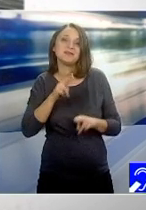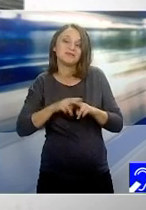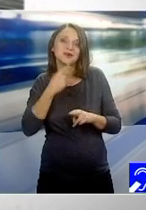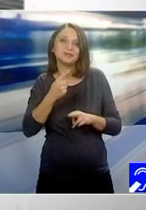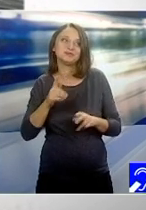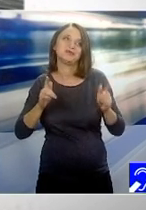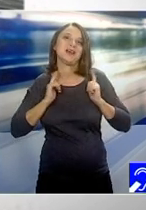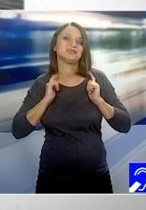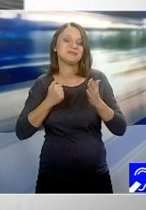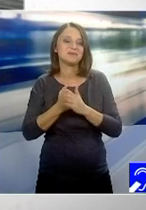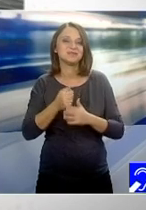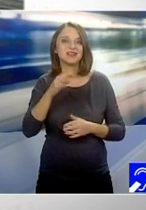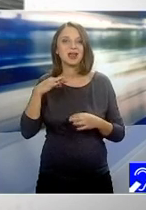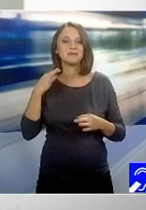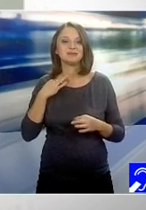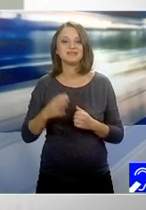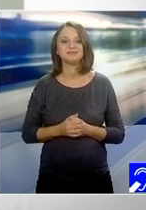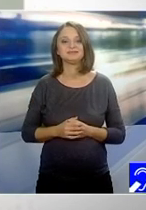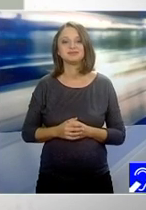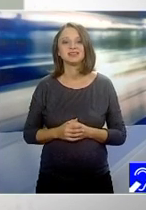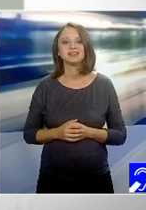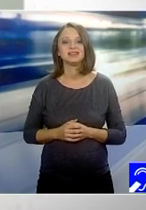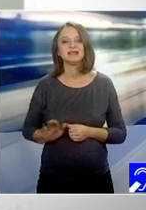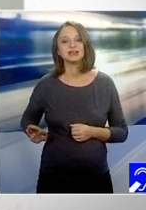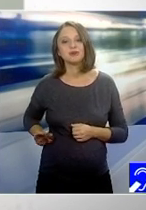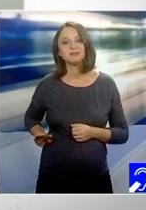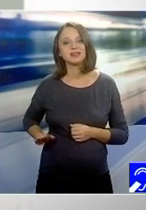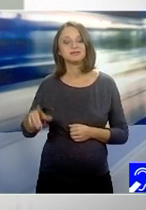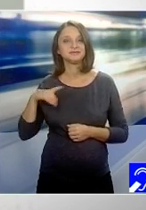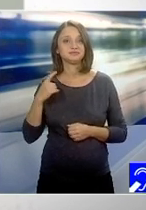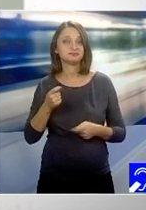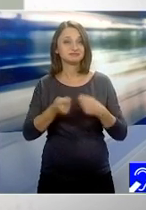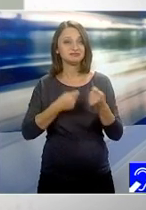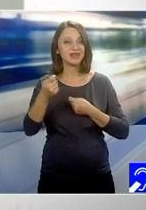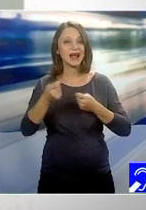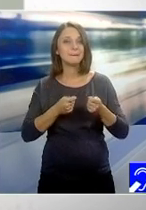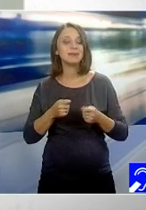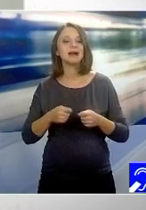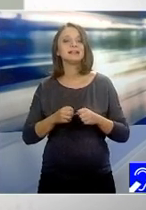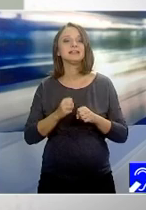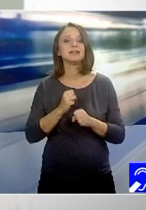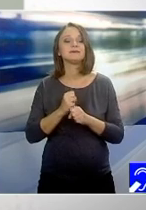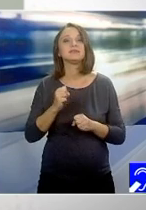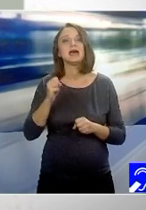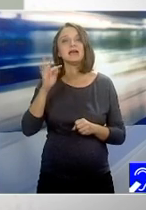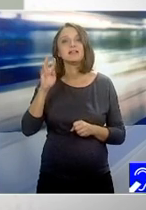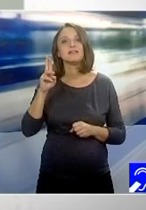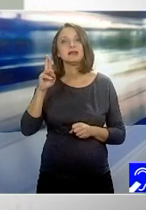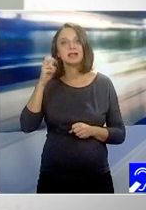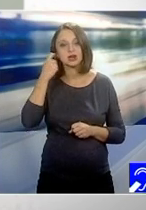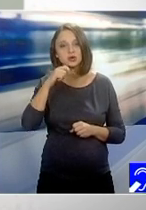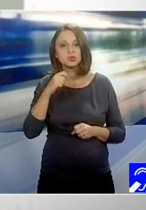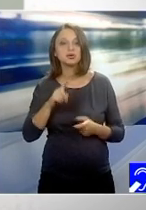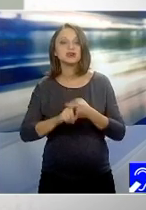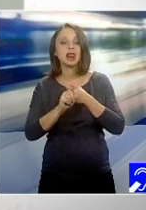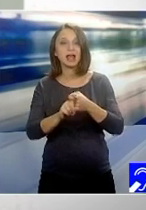până la primăvară. Doamnelor, o campanie desfășurată de TVR Cluj vizează tocmai